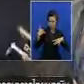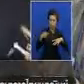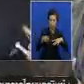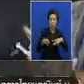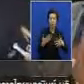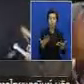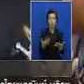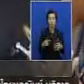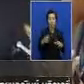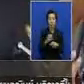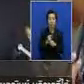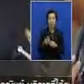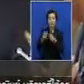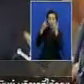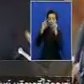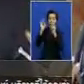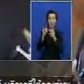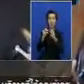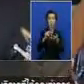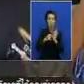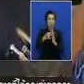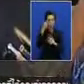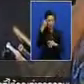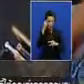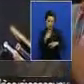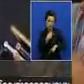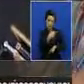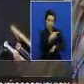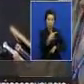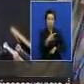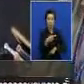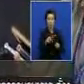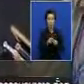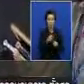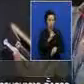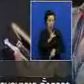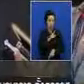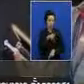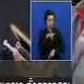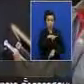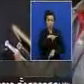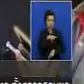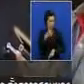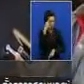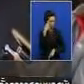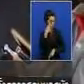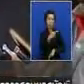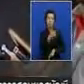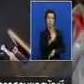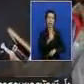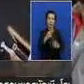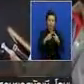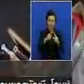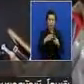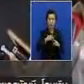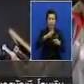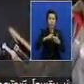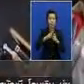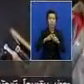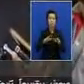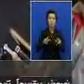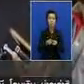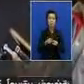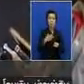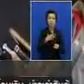รไม่มีเจตนาร้ายต่อพระพุทธศาสนาอยากให้ทุกอย่างเนี่ยเ